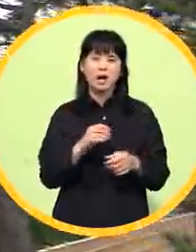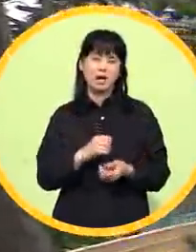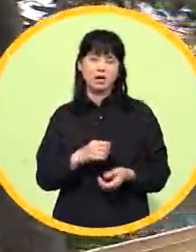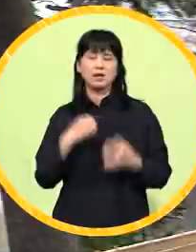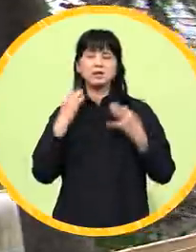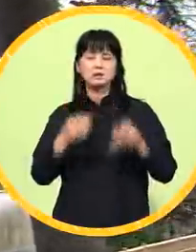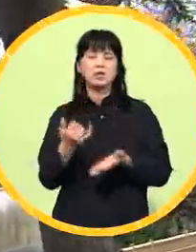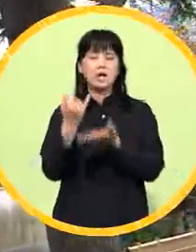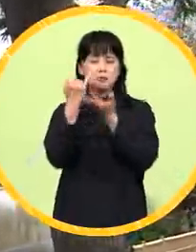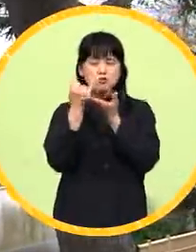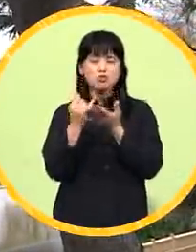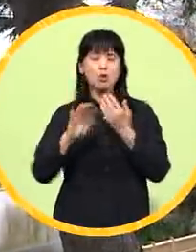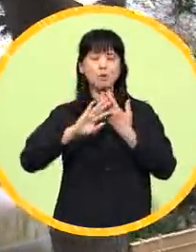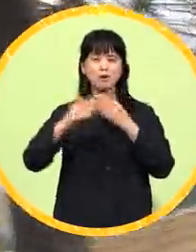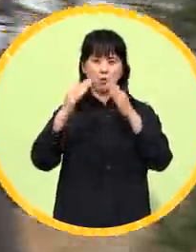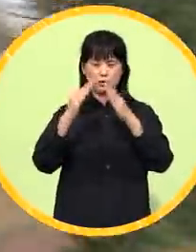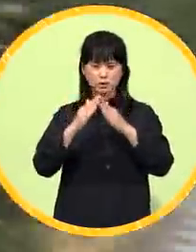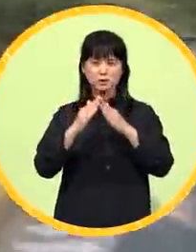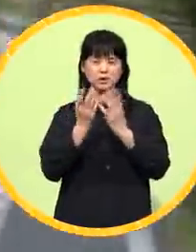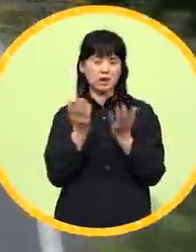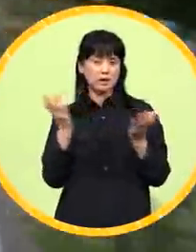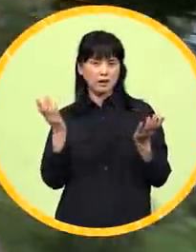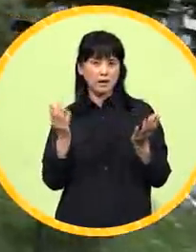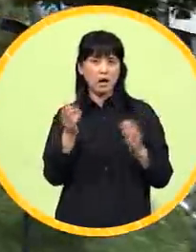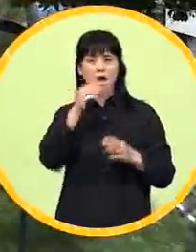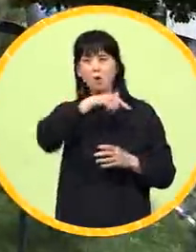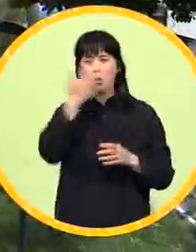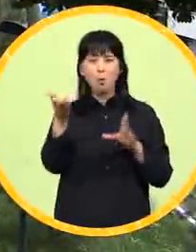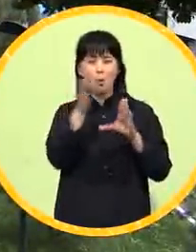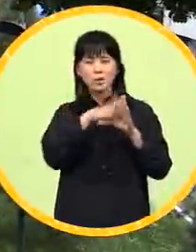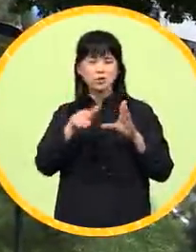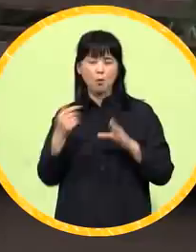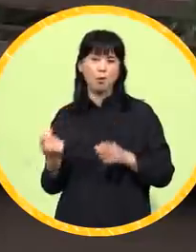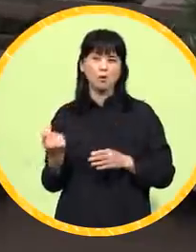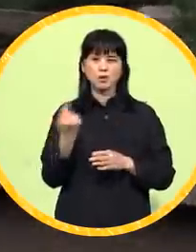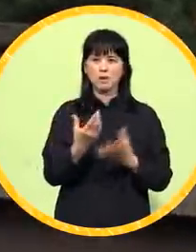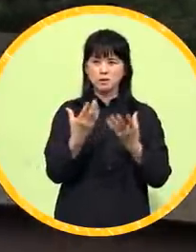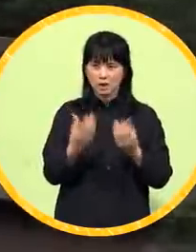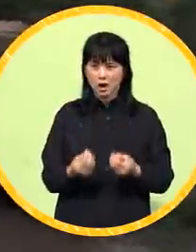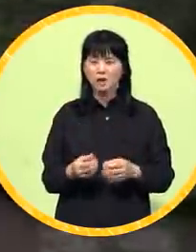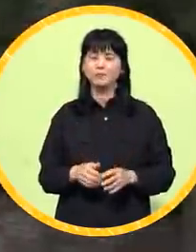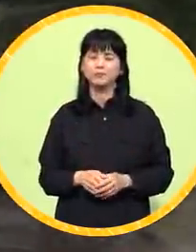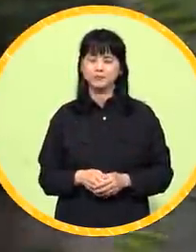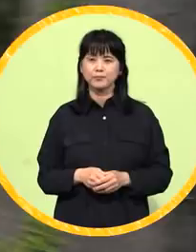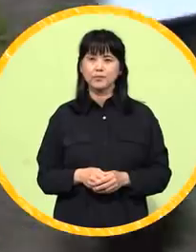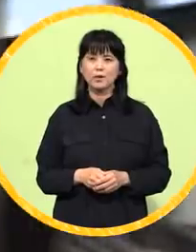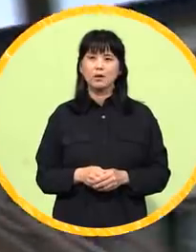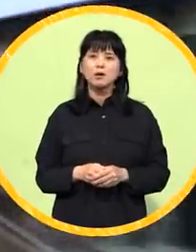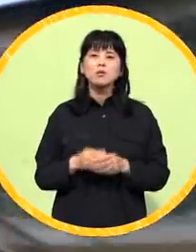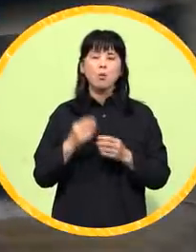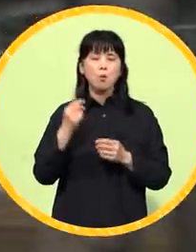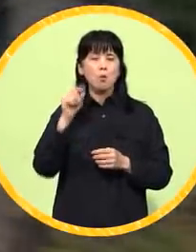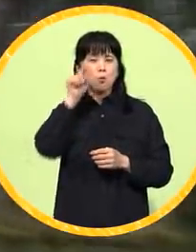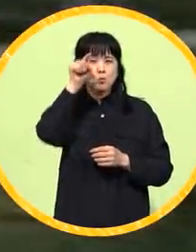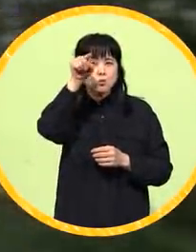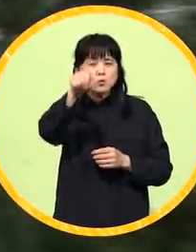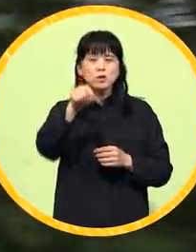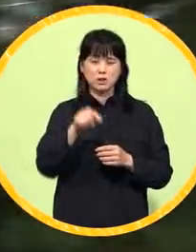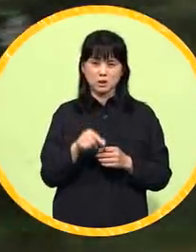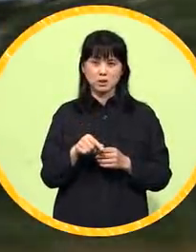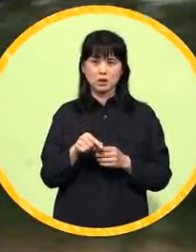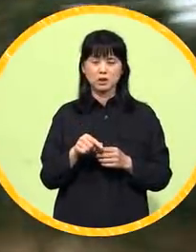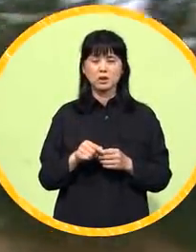別荘地として栄えていた大磯に行ってまいりましたこの松並木のこの奥のほうにです